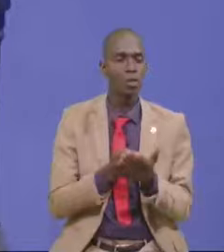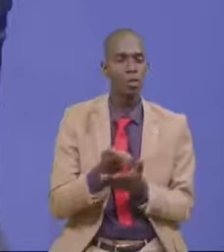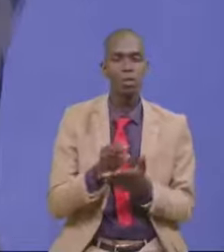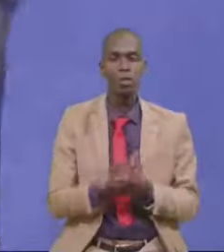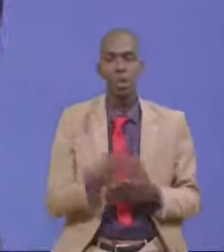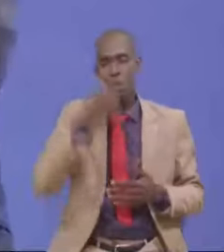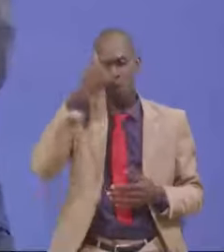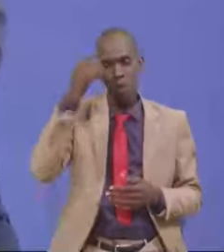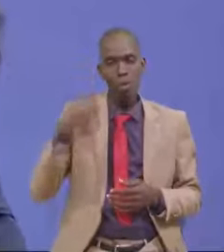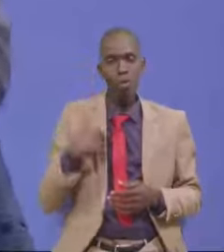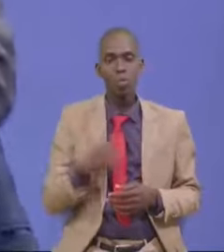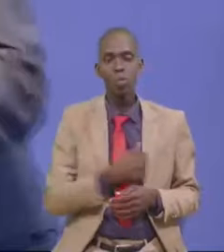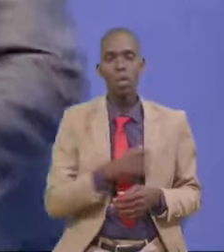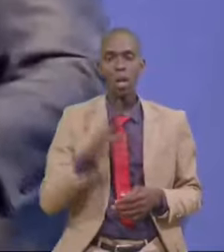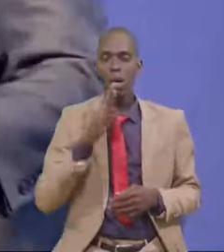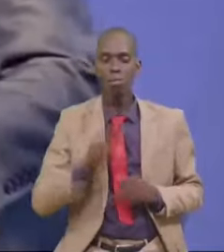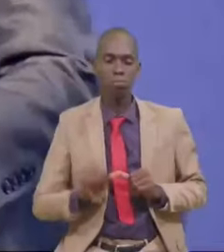Parce que nous sommes fermes dans la vérité.